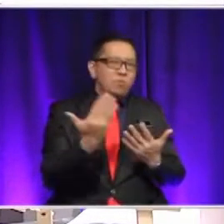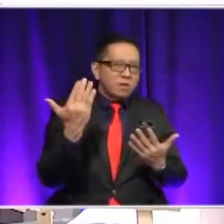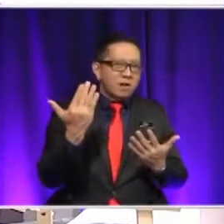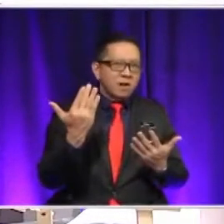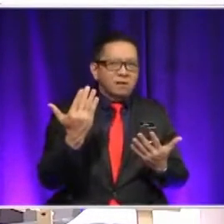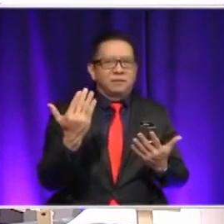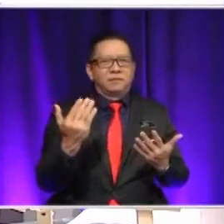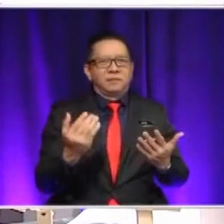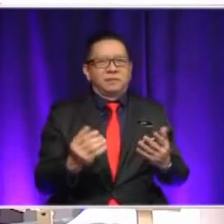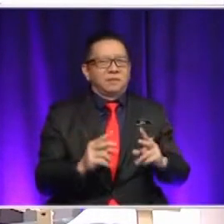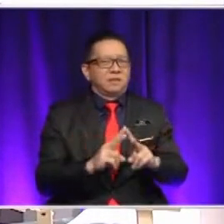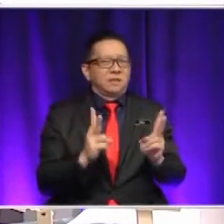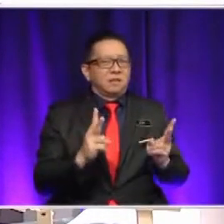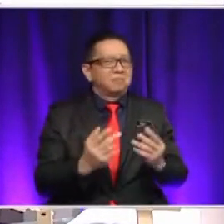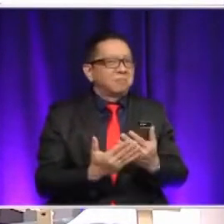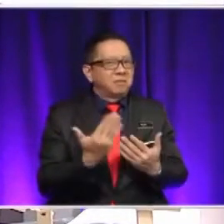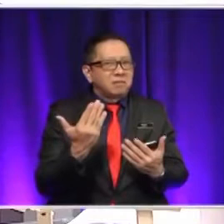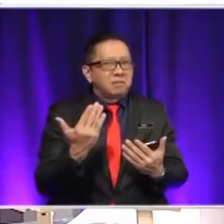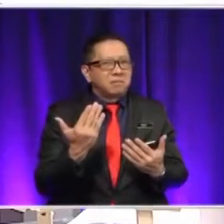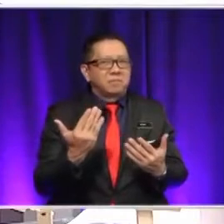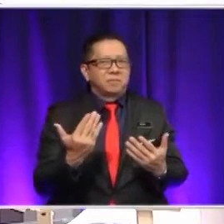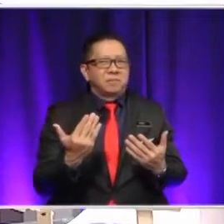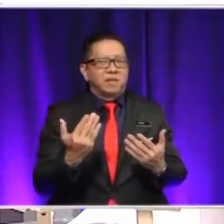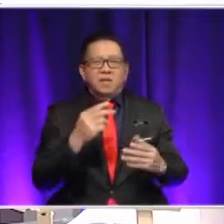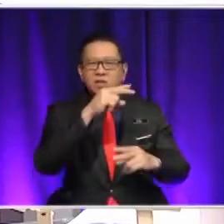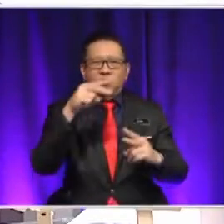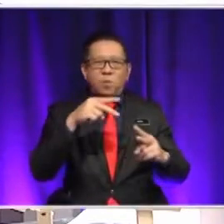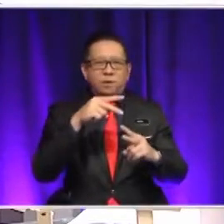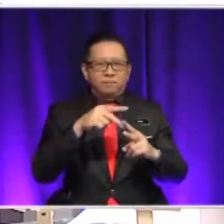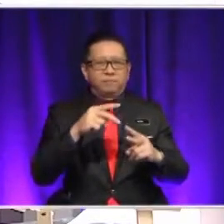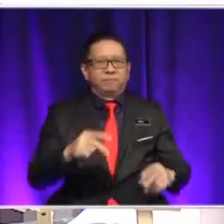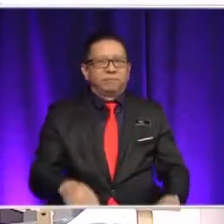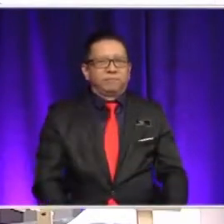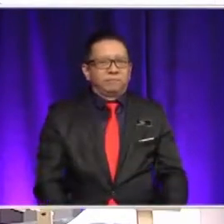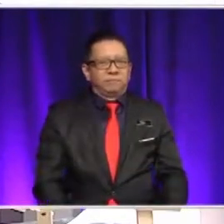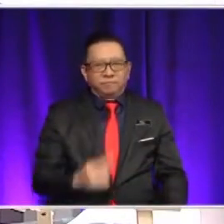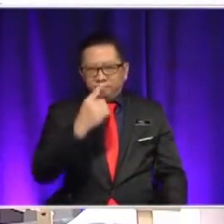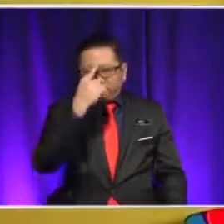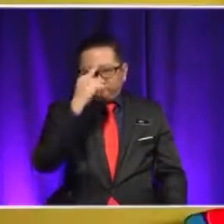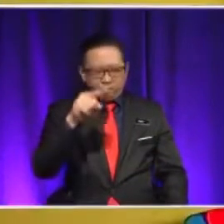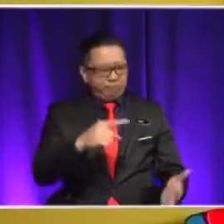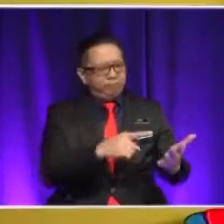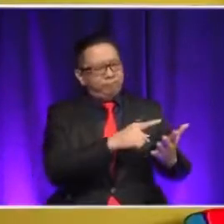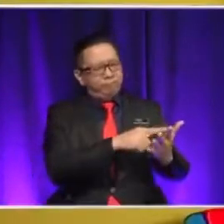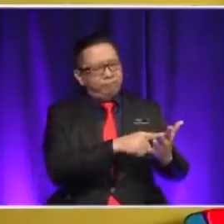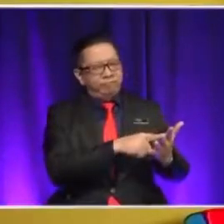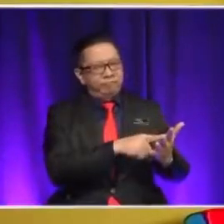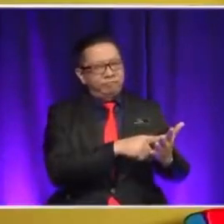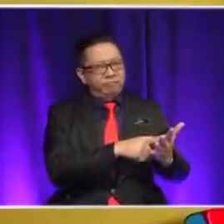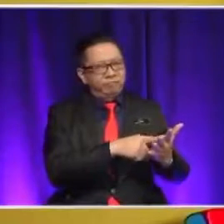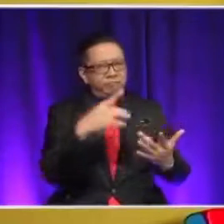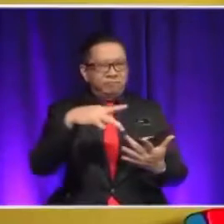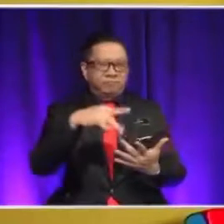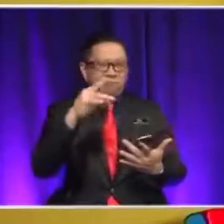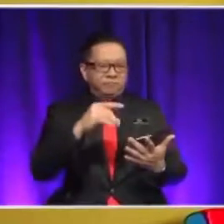paling senang dan Aceh sesuai sesuai kalau bagi berapa file-based lebih